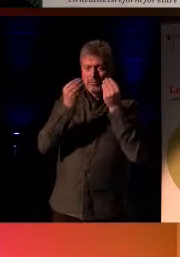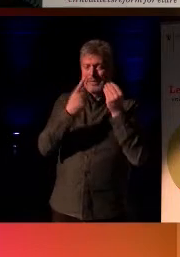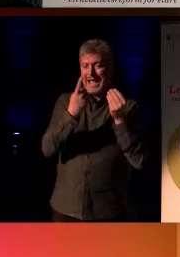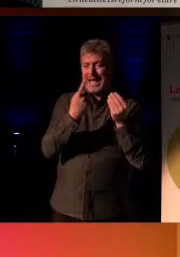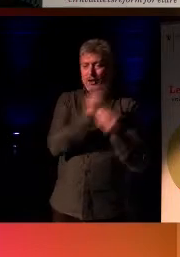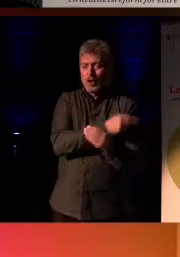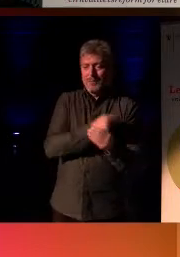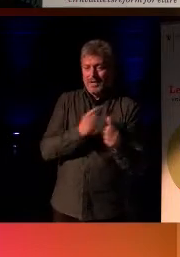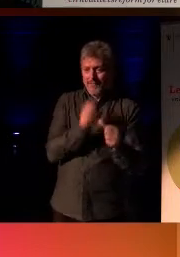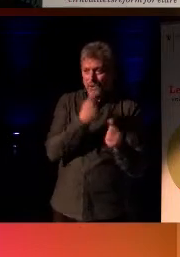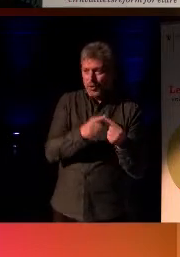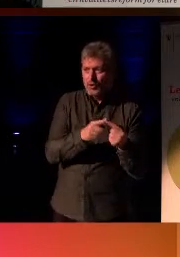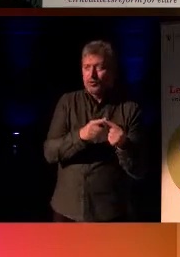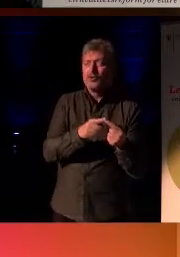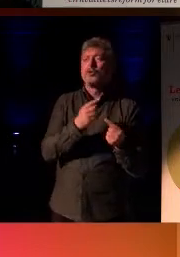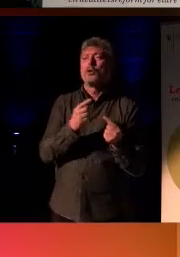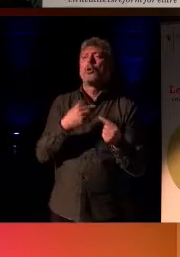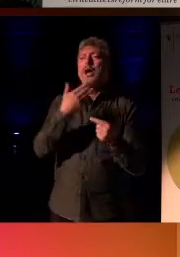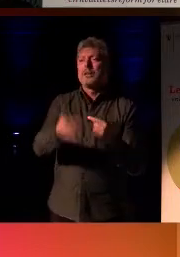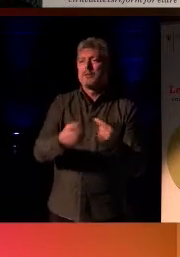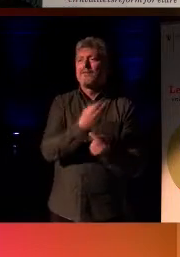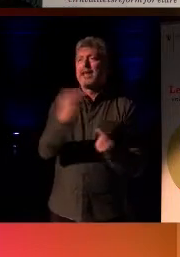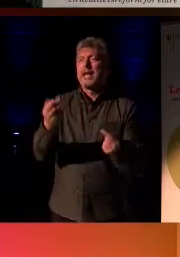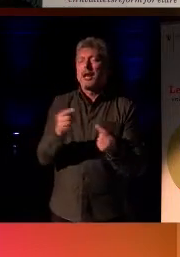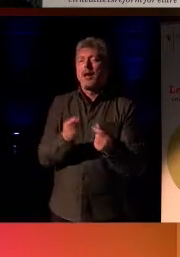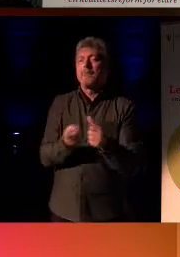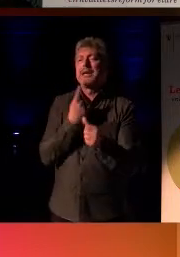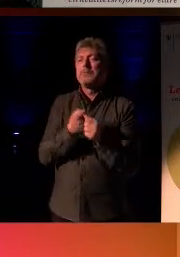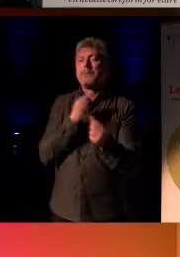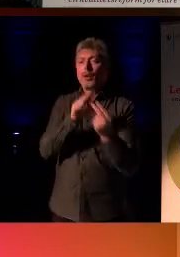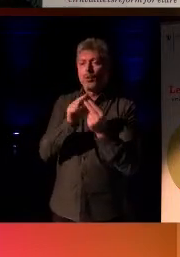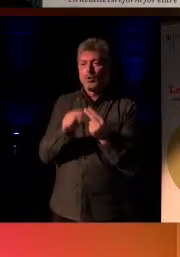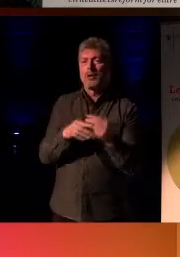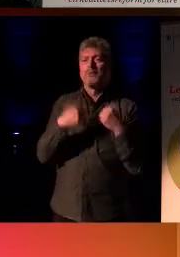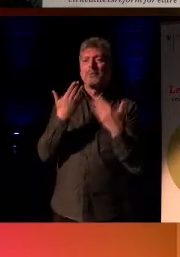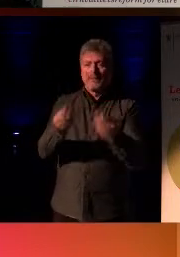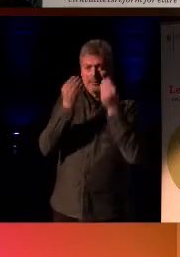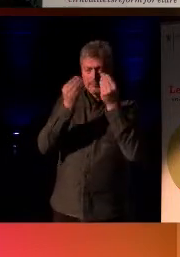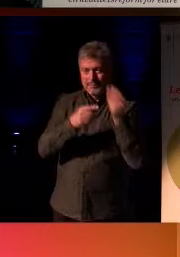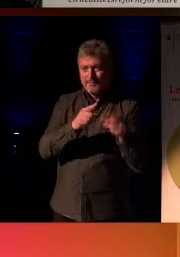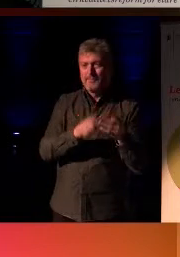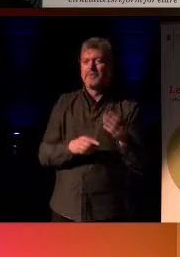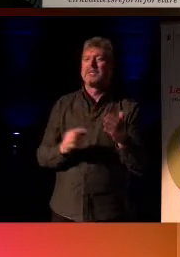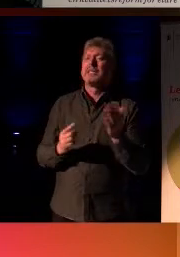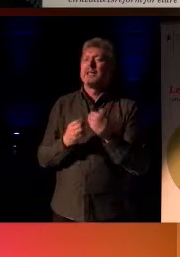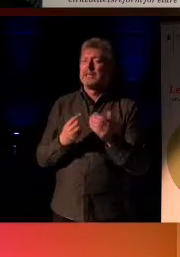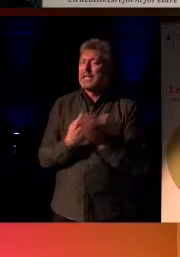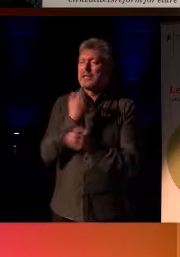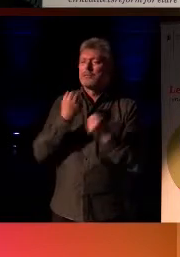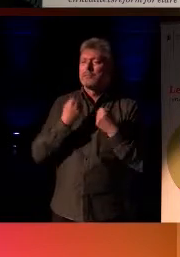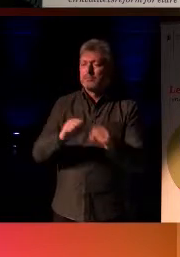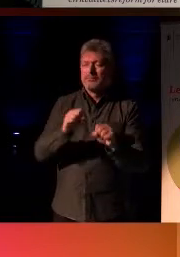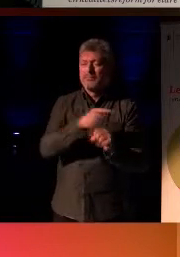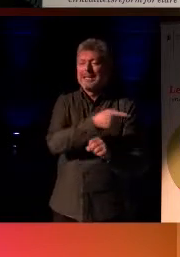først, deretter ble flere av primærkontaktene skolert. Det gjelder å starte med de som er motiverte